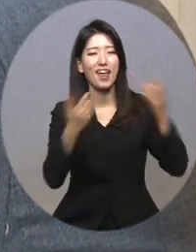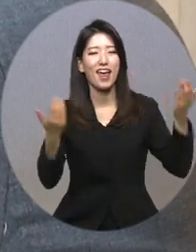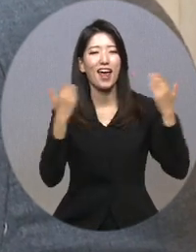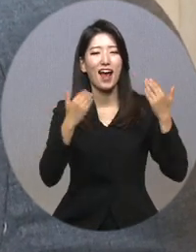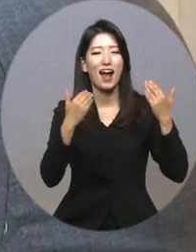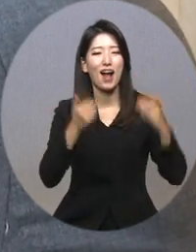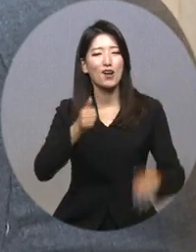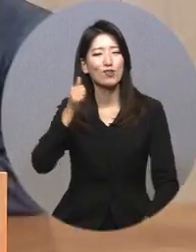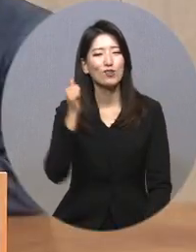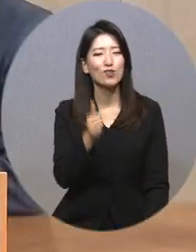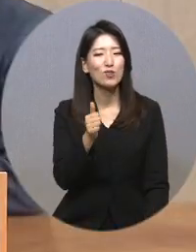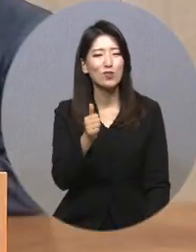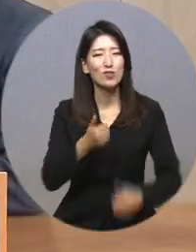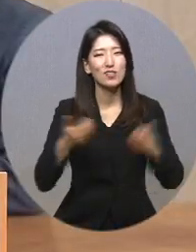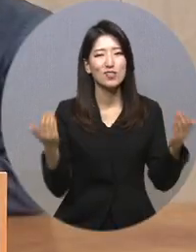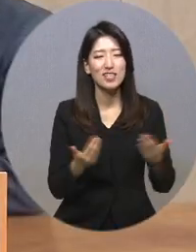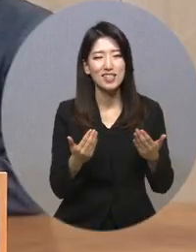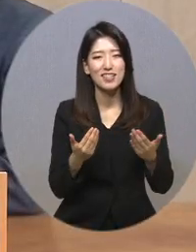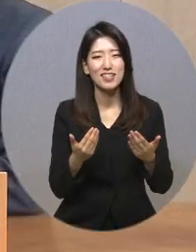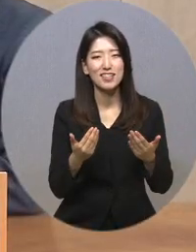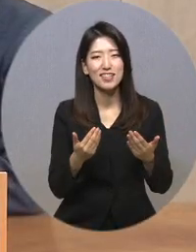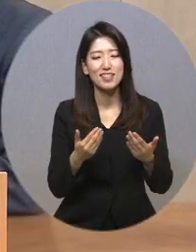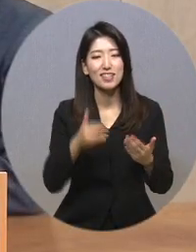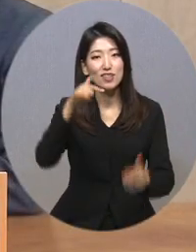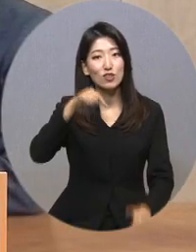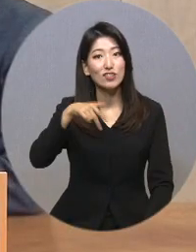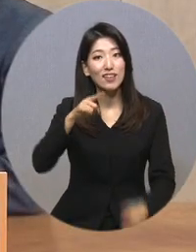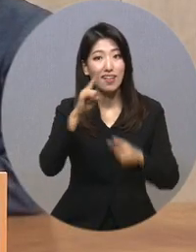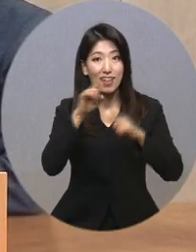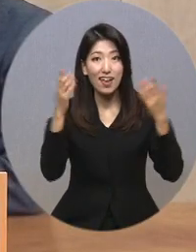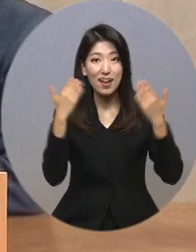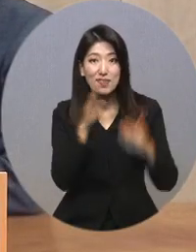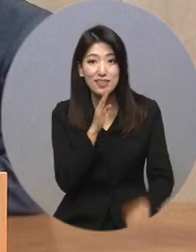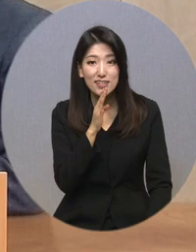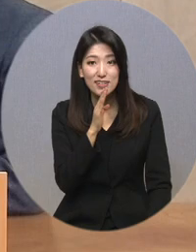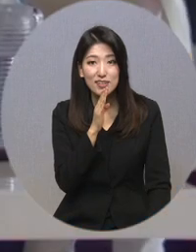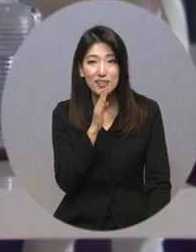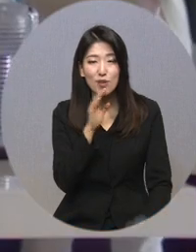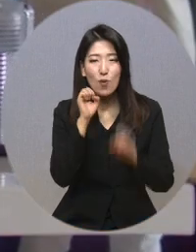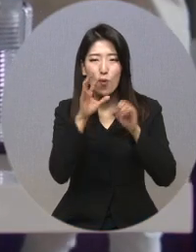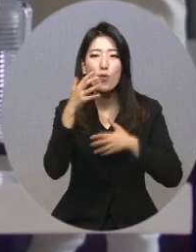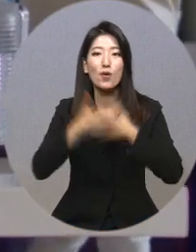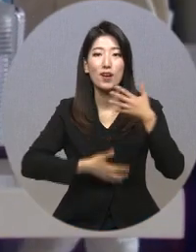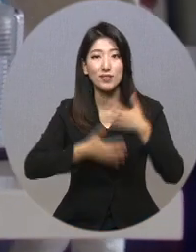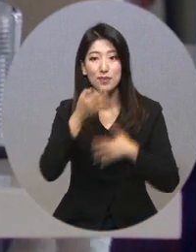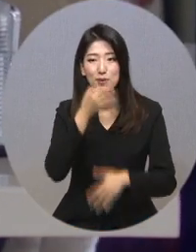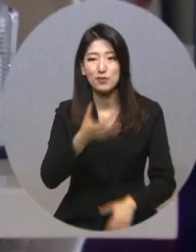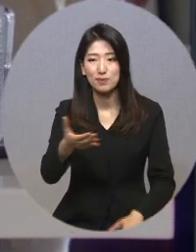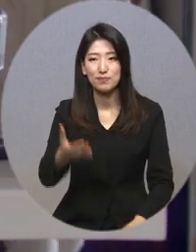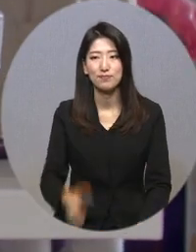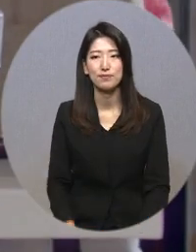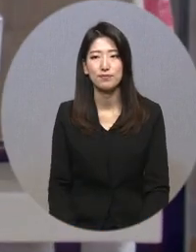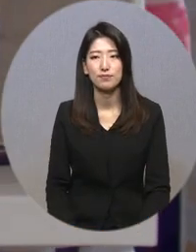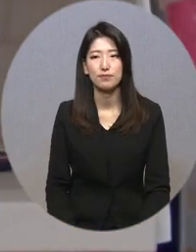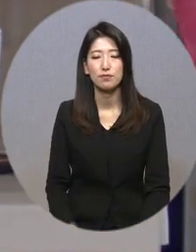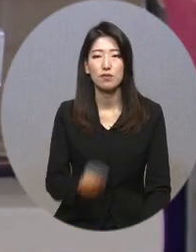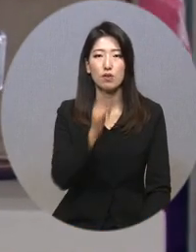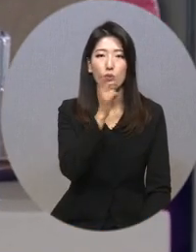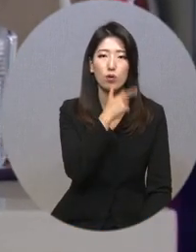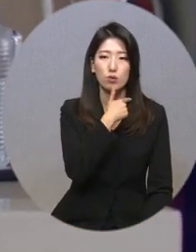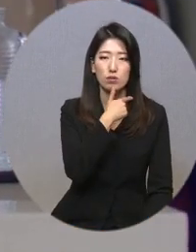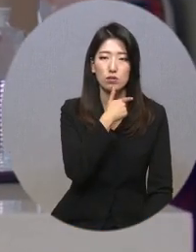되어 있더라고요. 예. 우선 그 학교 홍보 영상 한번 보고 오도록 하겠습니다. 예. 월요일,